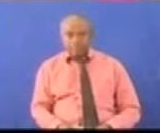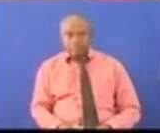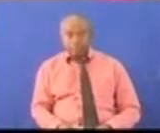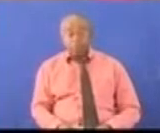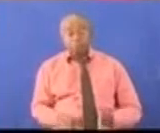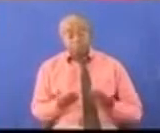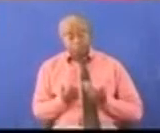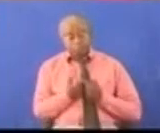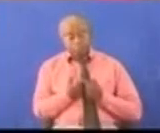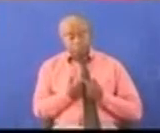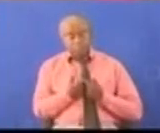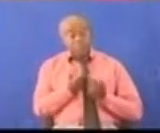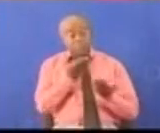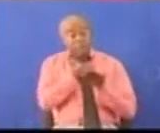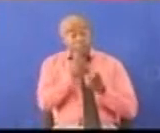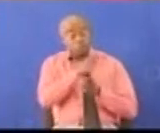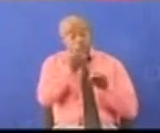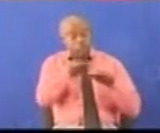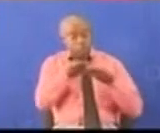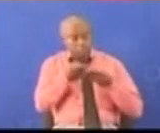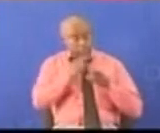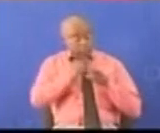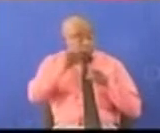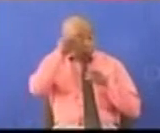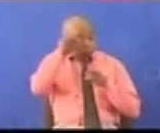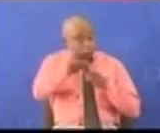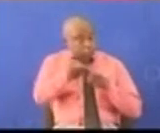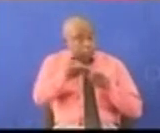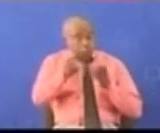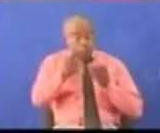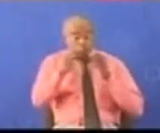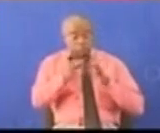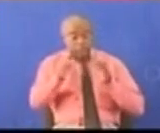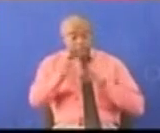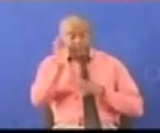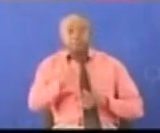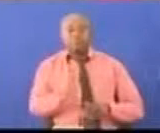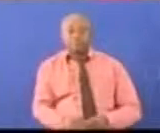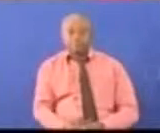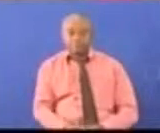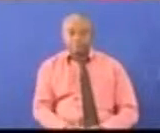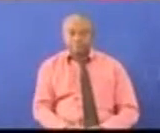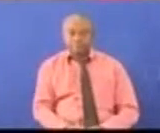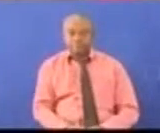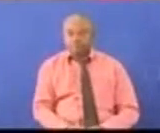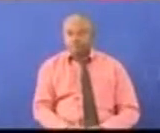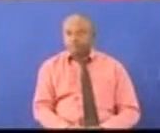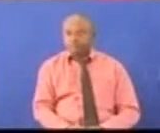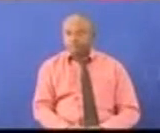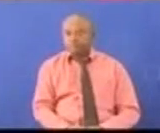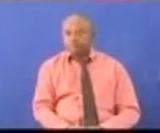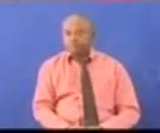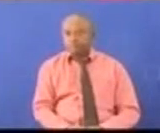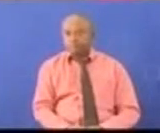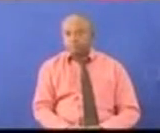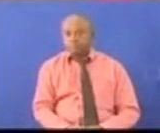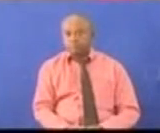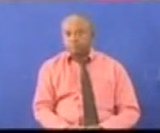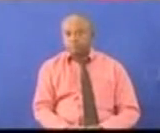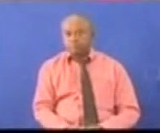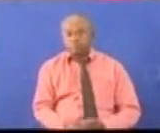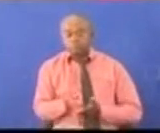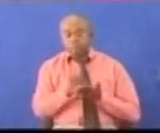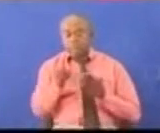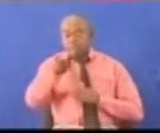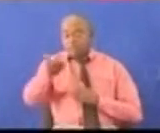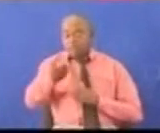ili matoleo yanayofuata basi yaendelee kuwa bora na bora zaidi. Baadhi ya wageni walioko bungeni asubuhi